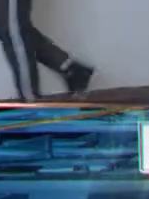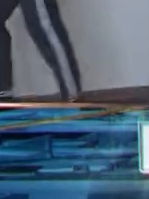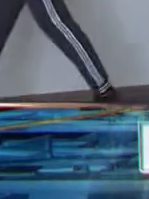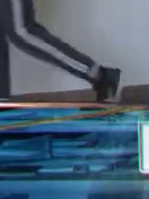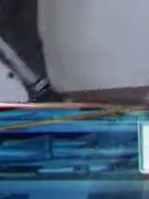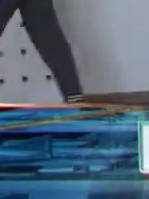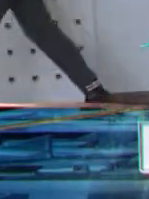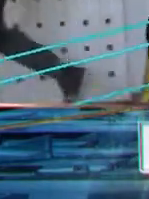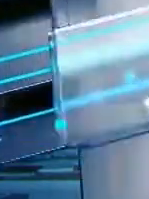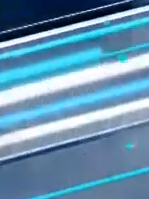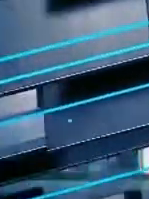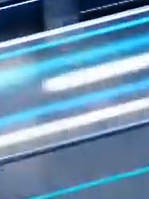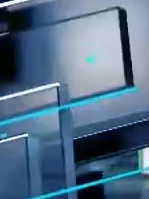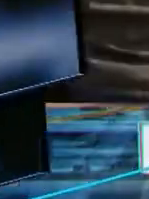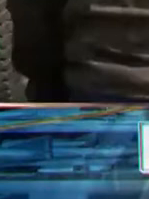көтерді.